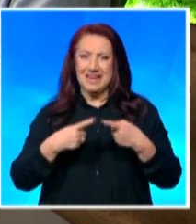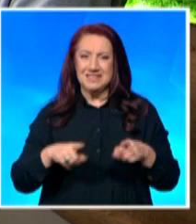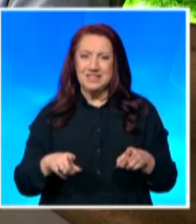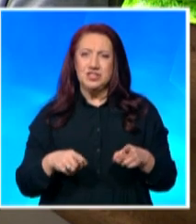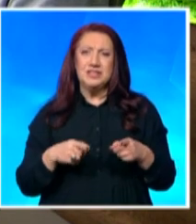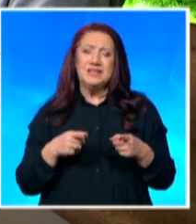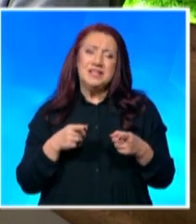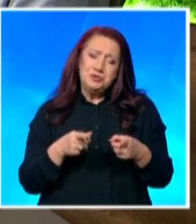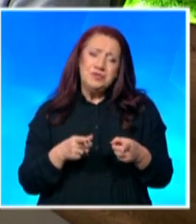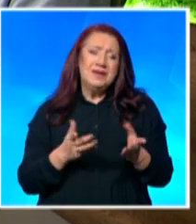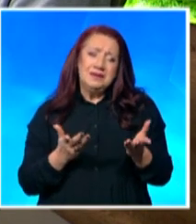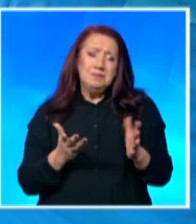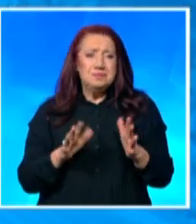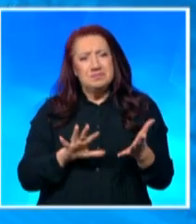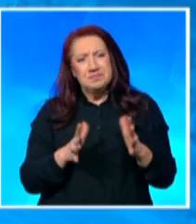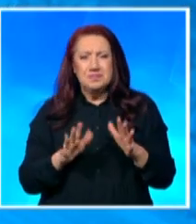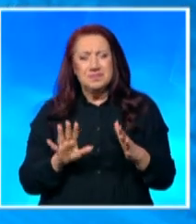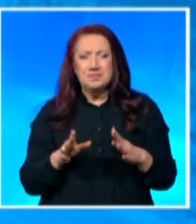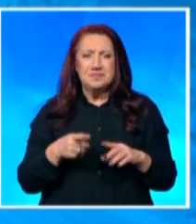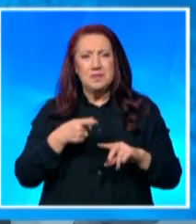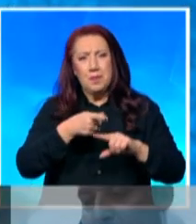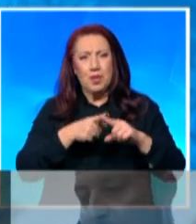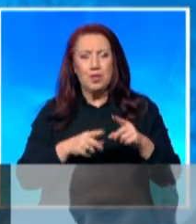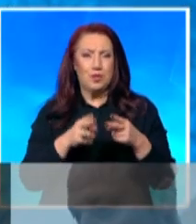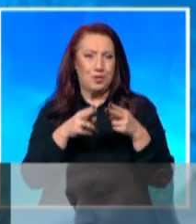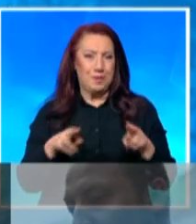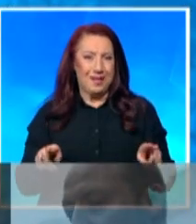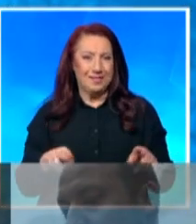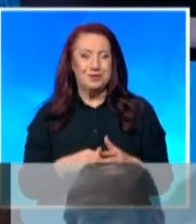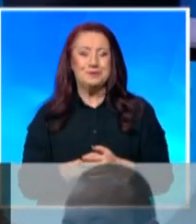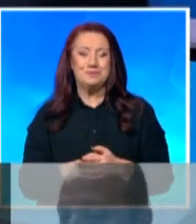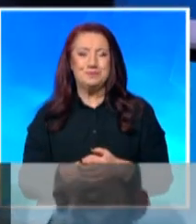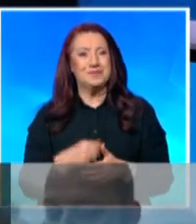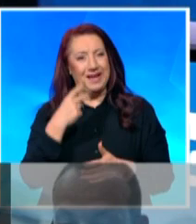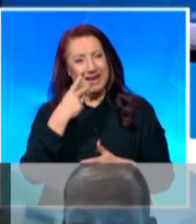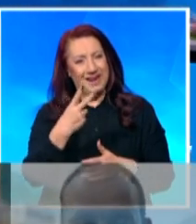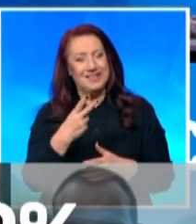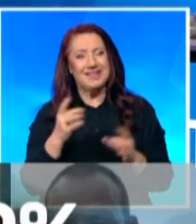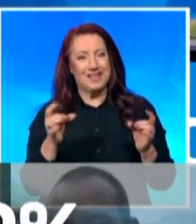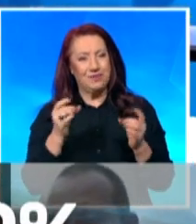ненормално. Новините продължават. Приятна вечер!